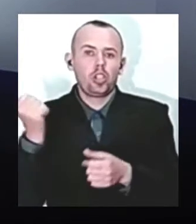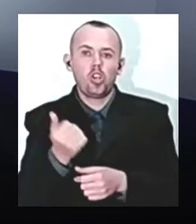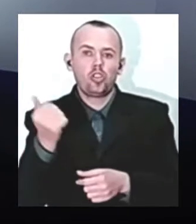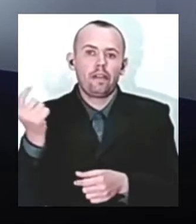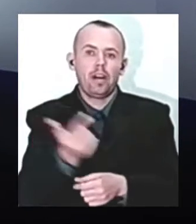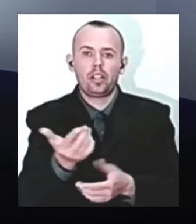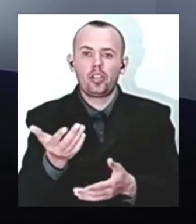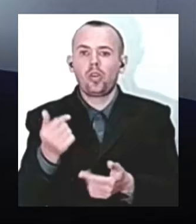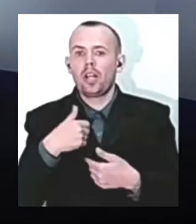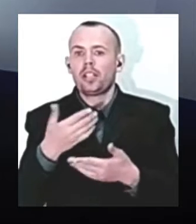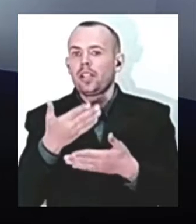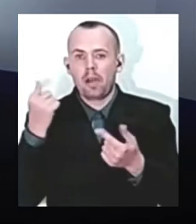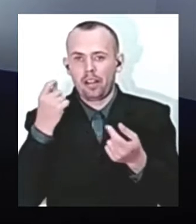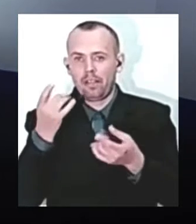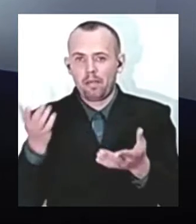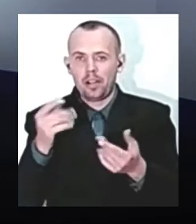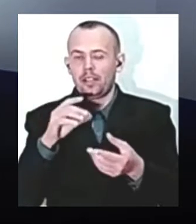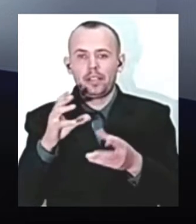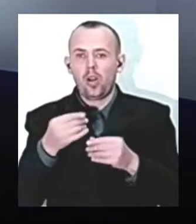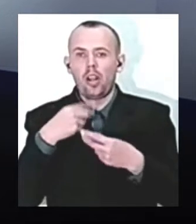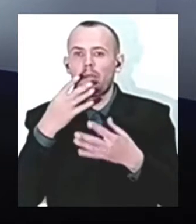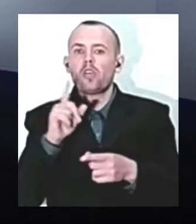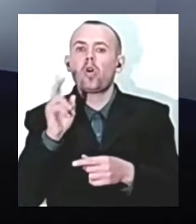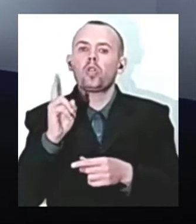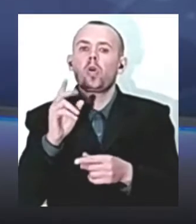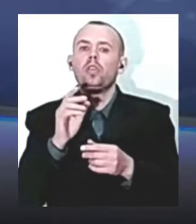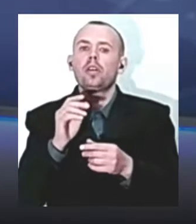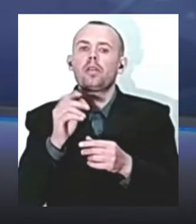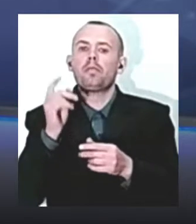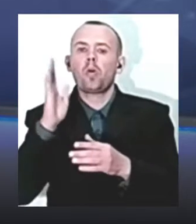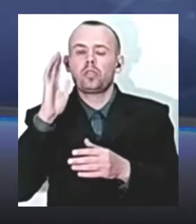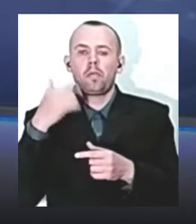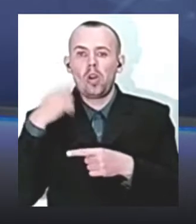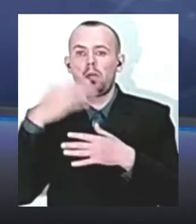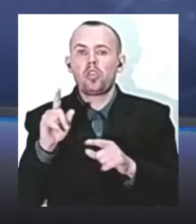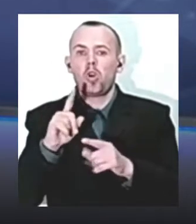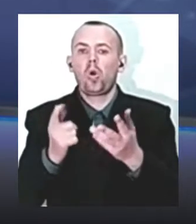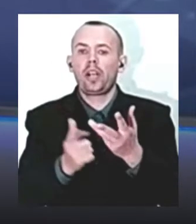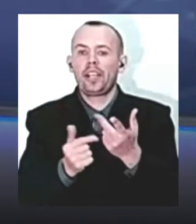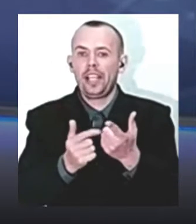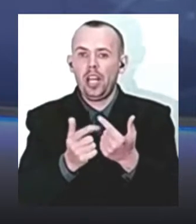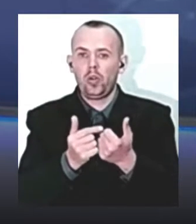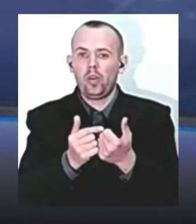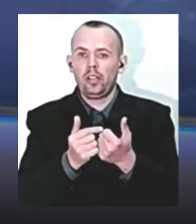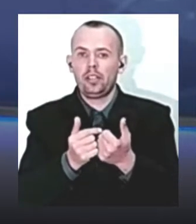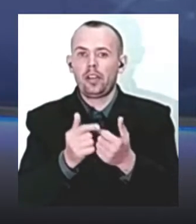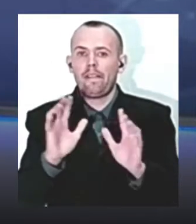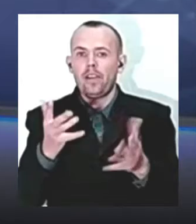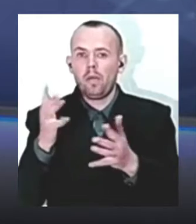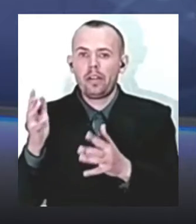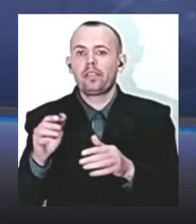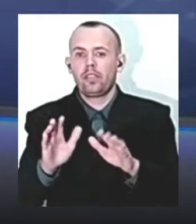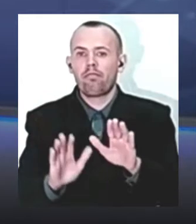немає інформації, я взагалі не бачила, щоб хтось прогнозував. Ми розуміємо, що кількість випадків росте і